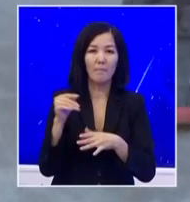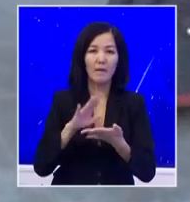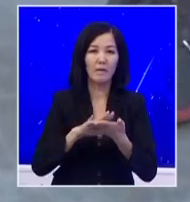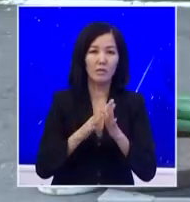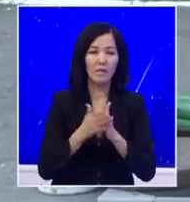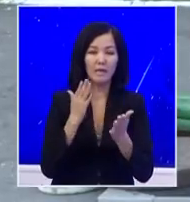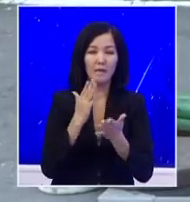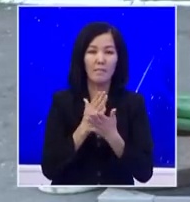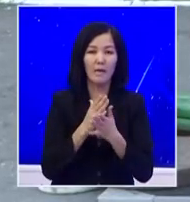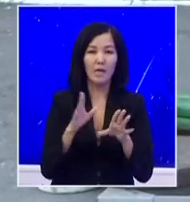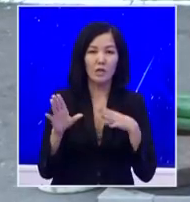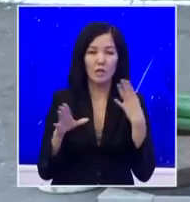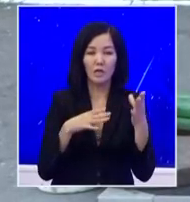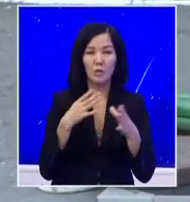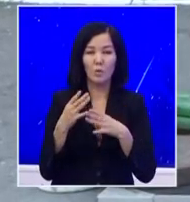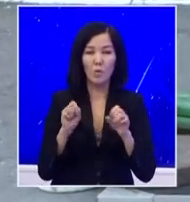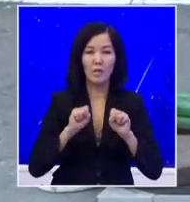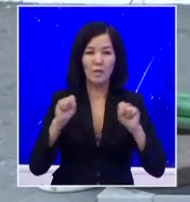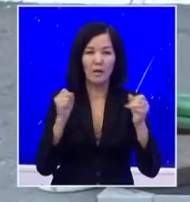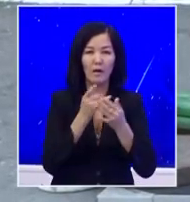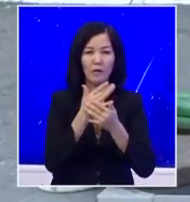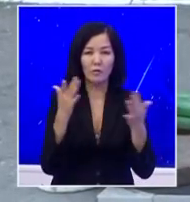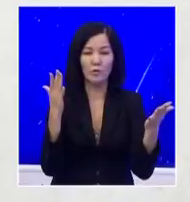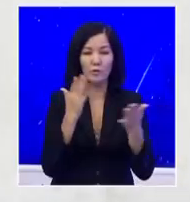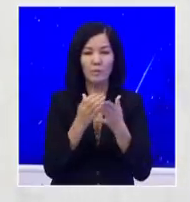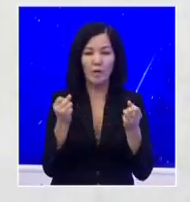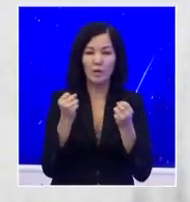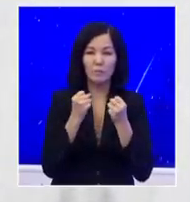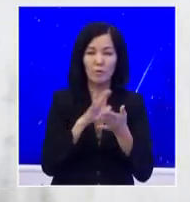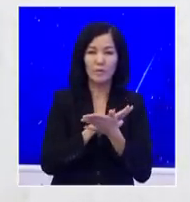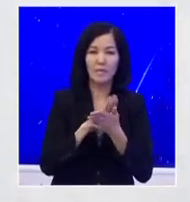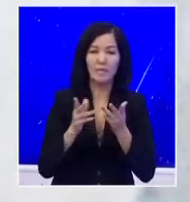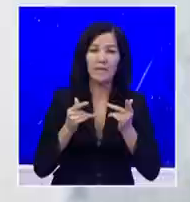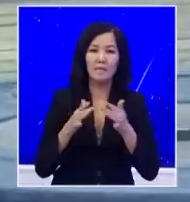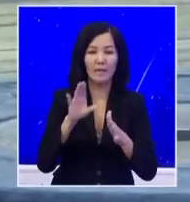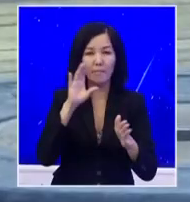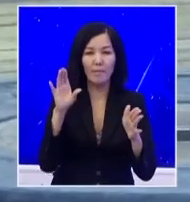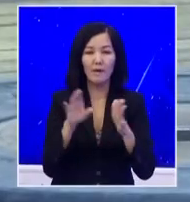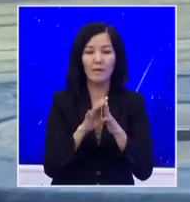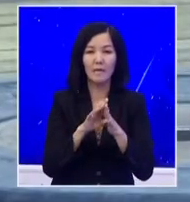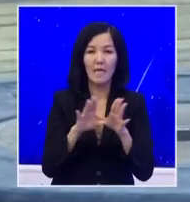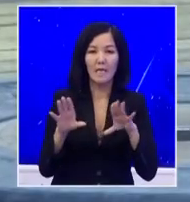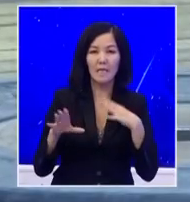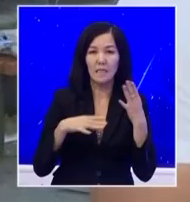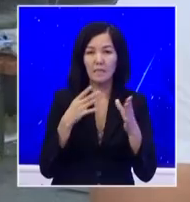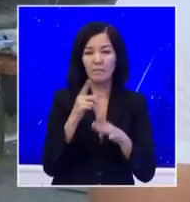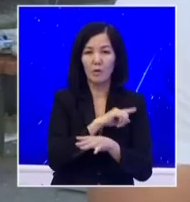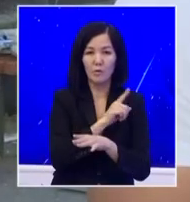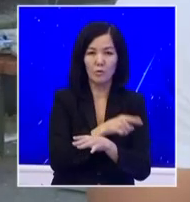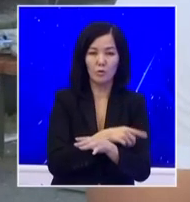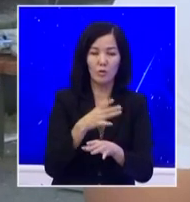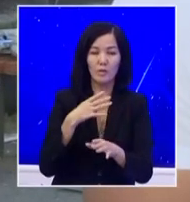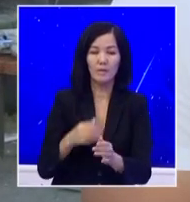жасалған. Жаттығуға керекті құрал жабдықтардың түр-түрі бар. Спортшылар санитарлық талапты сақтай отырып, тынбай еңбек етіп жатыр.